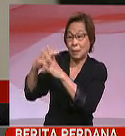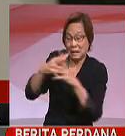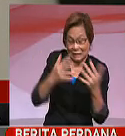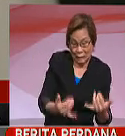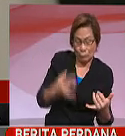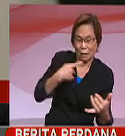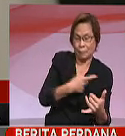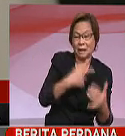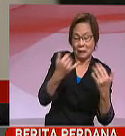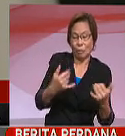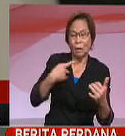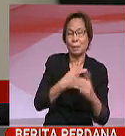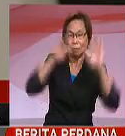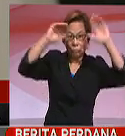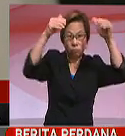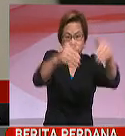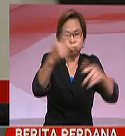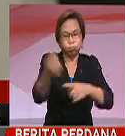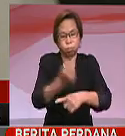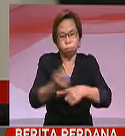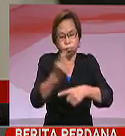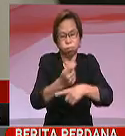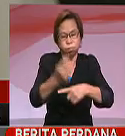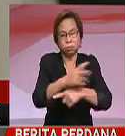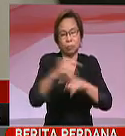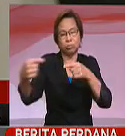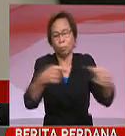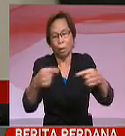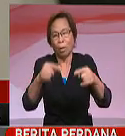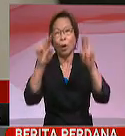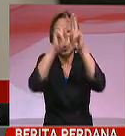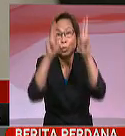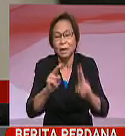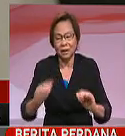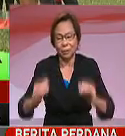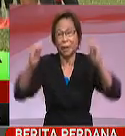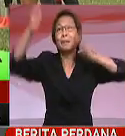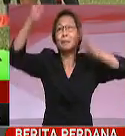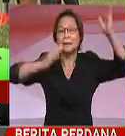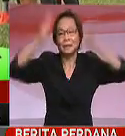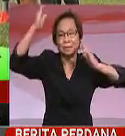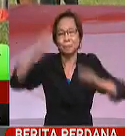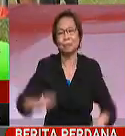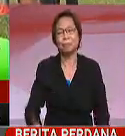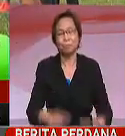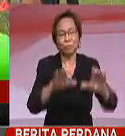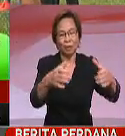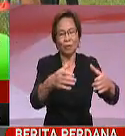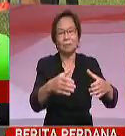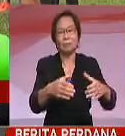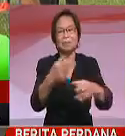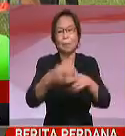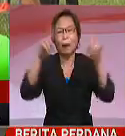hanya akan menumpukan kepada latihan dan juga perlawanan ujian di peringkat tempatan. Skuad yang diberi